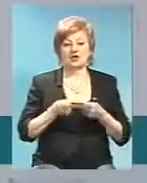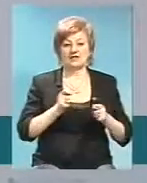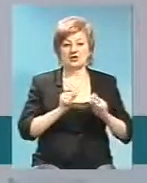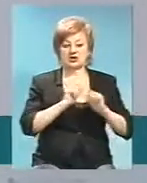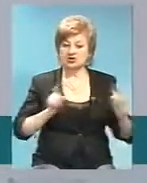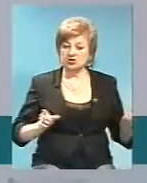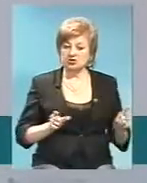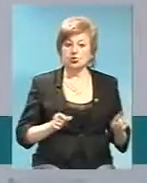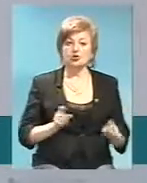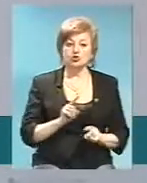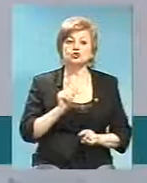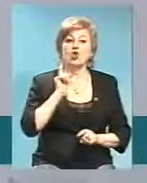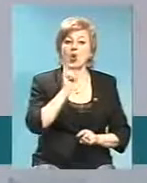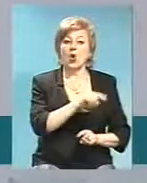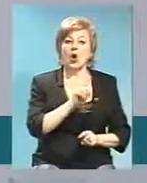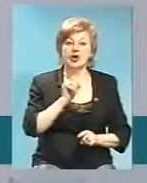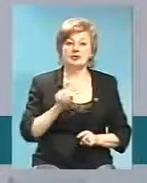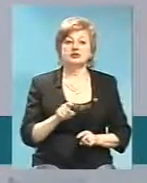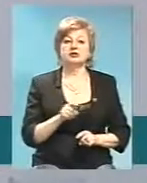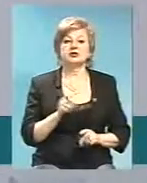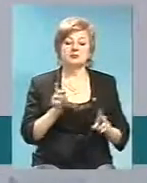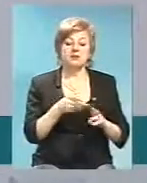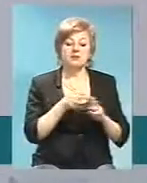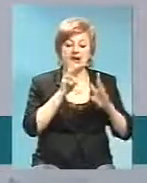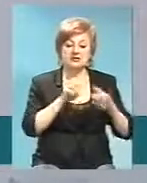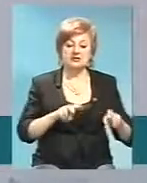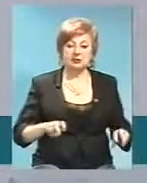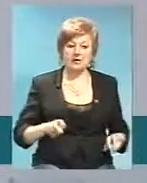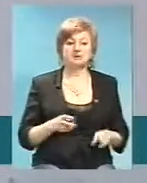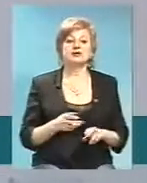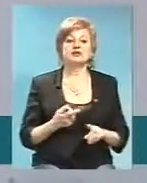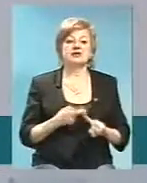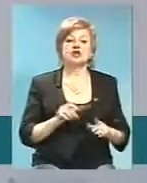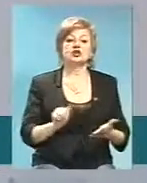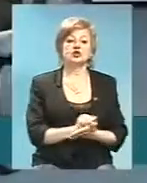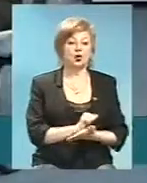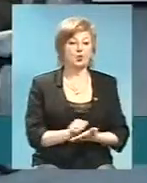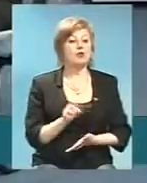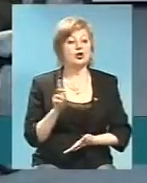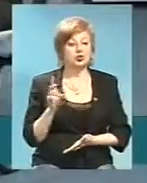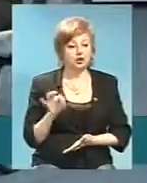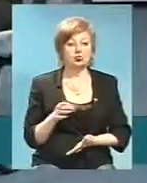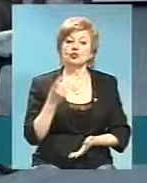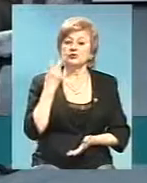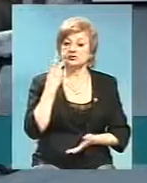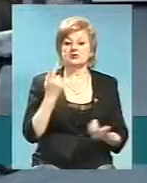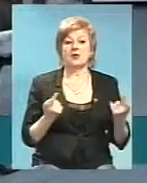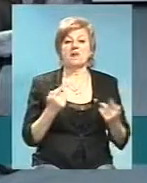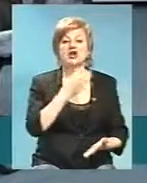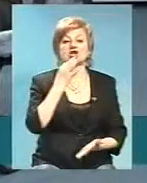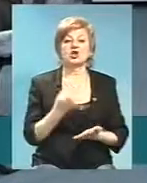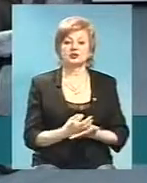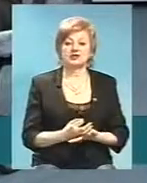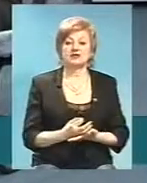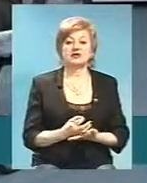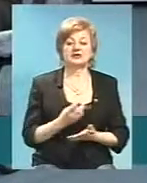те, що, ну, вони саме переглядатимуть ці документи. Але, звичайно, велика відповідальність